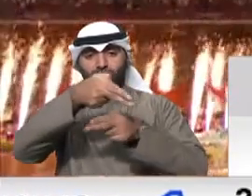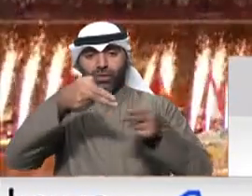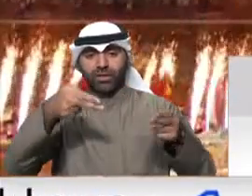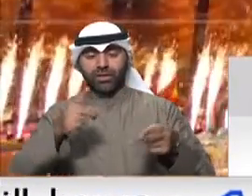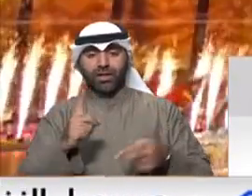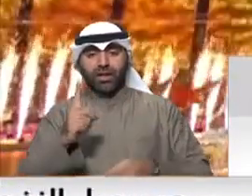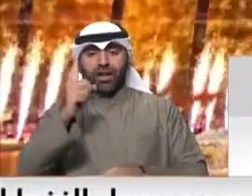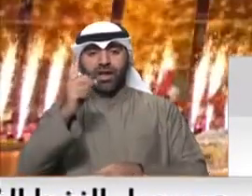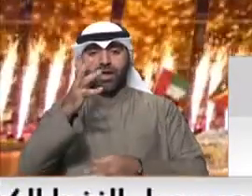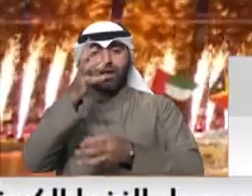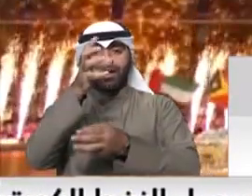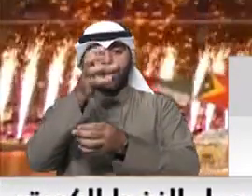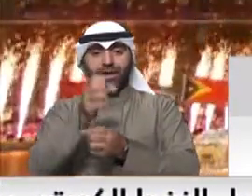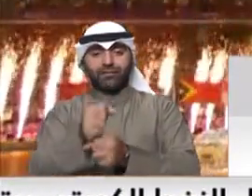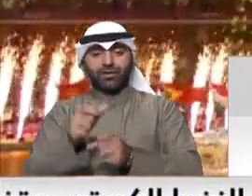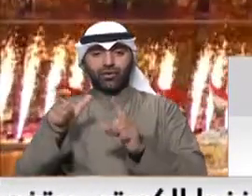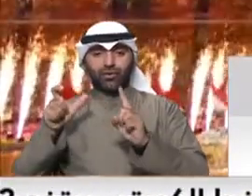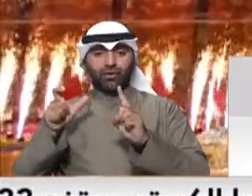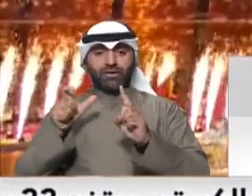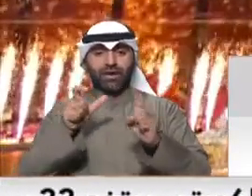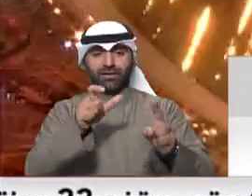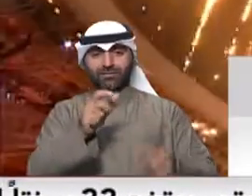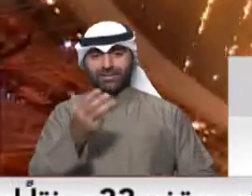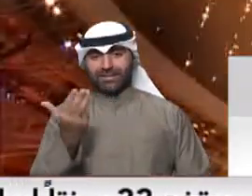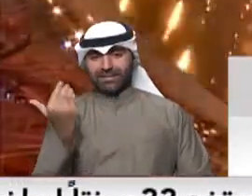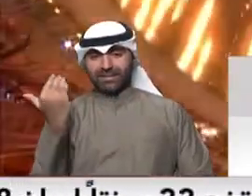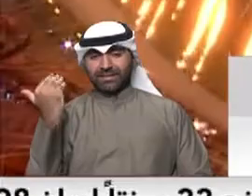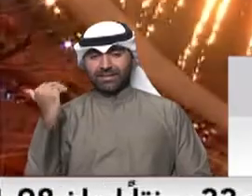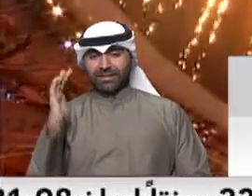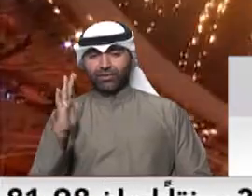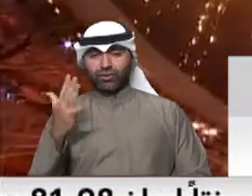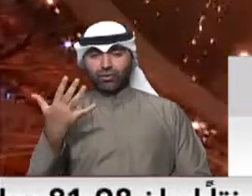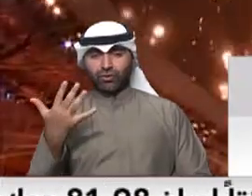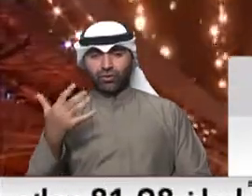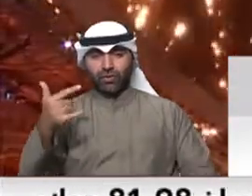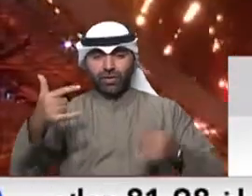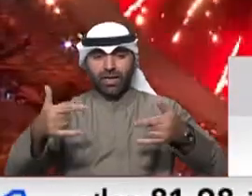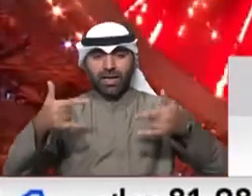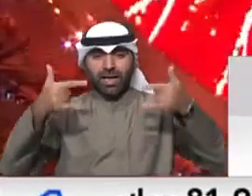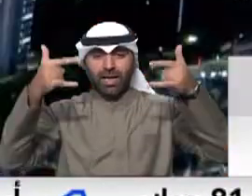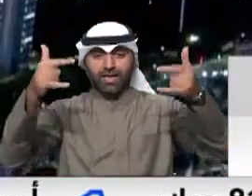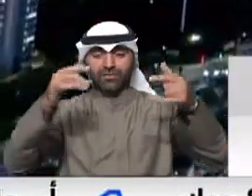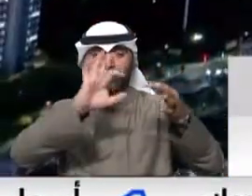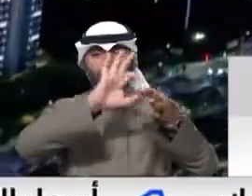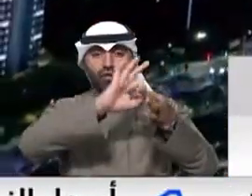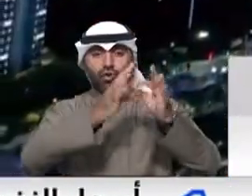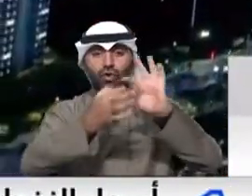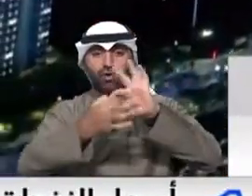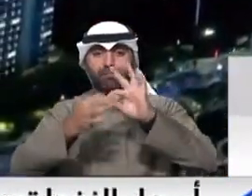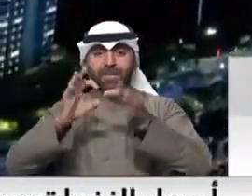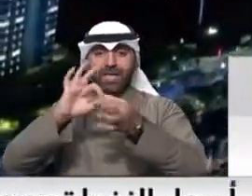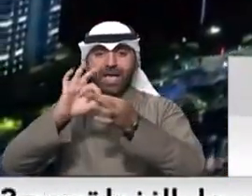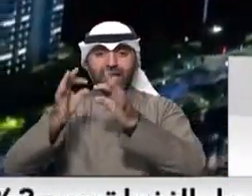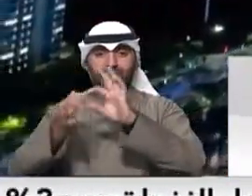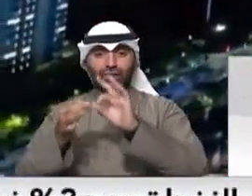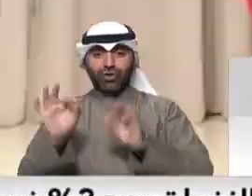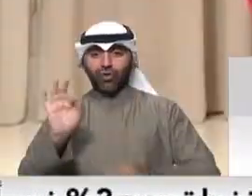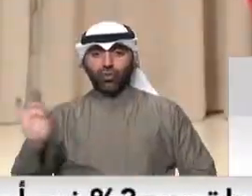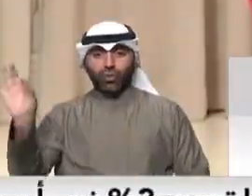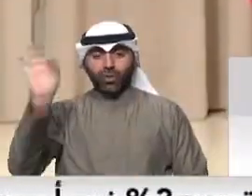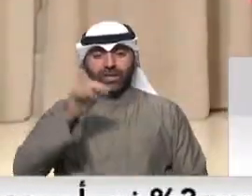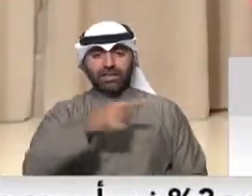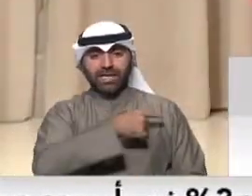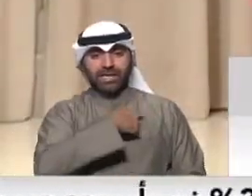في الصين عنا ببعيد فالى جانب العمل على تطوير اواصر التعاون وبث السلام والمحبه بين شعوب